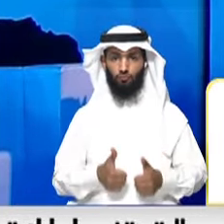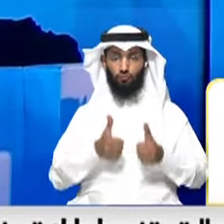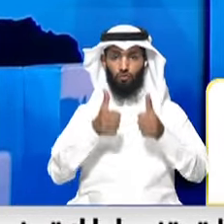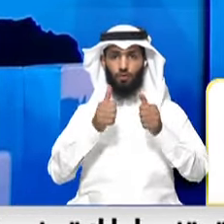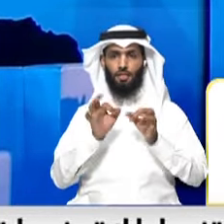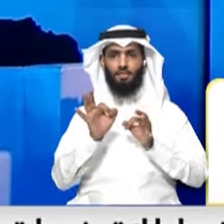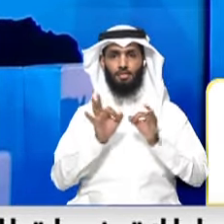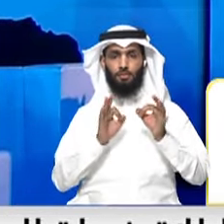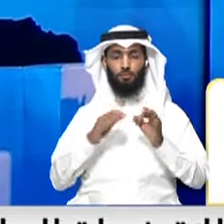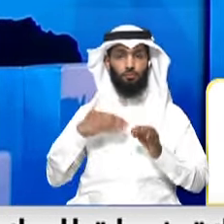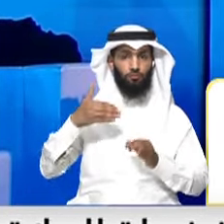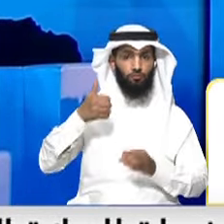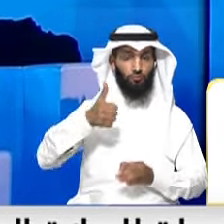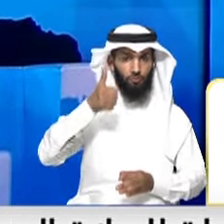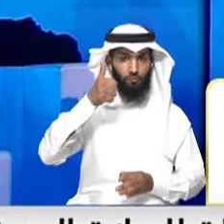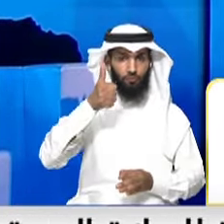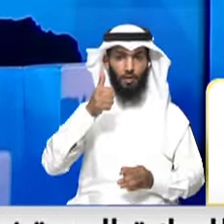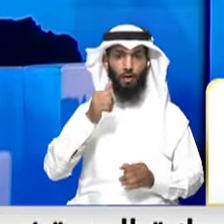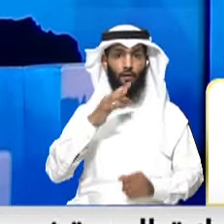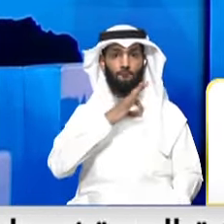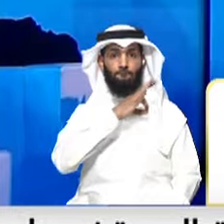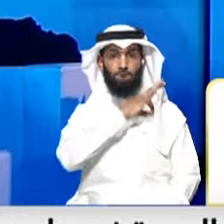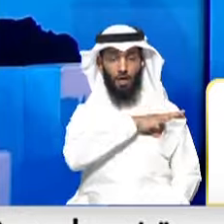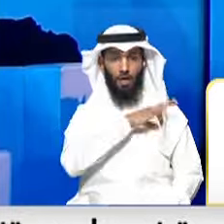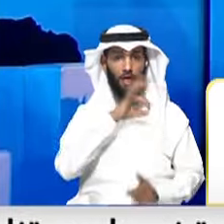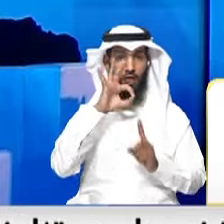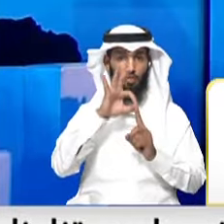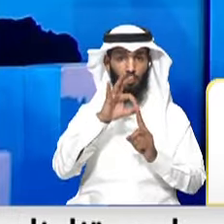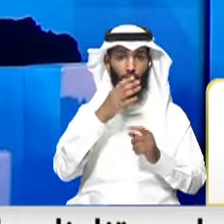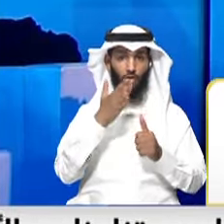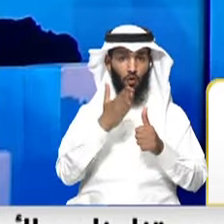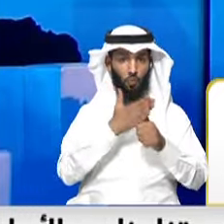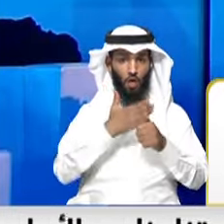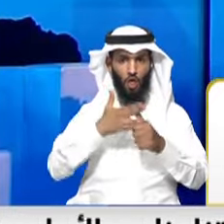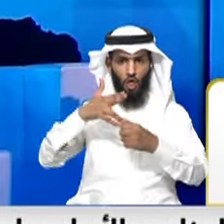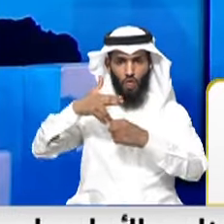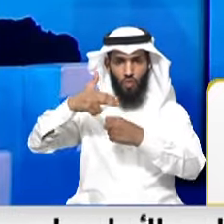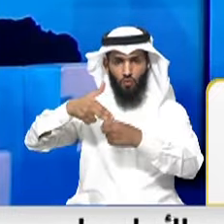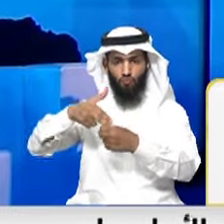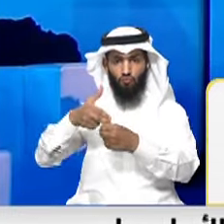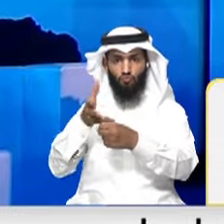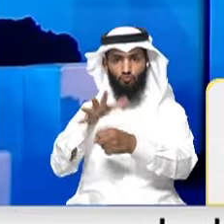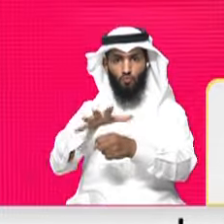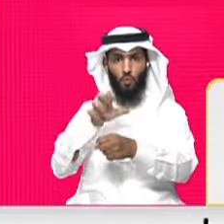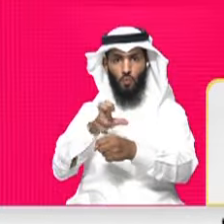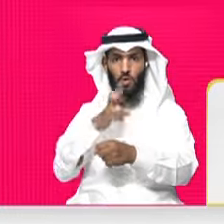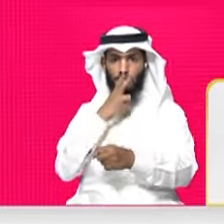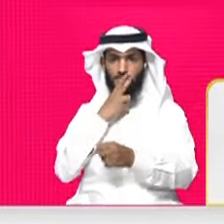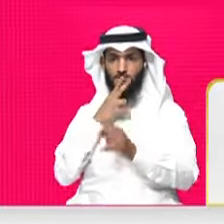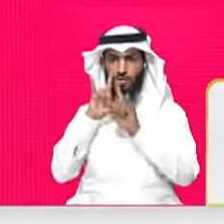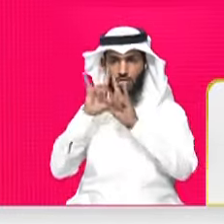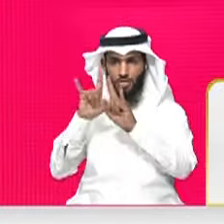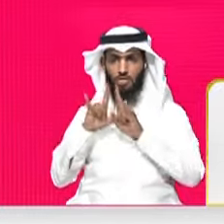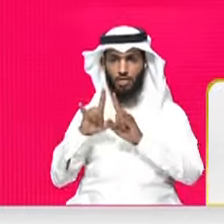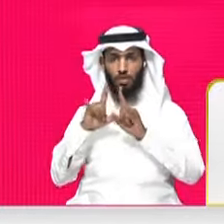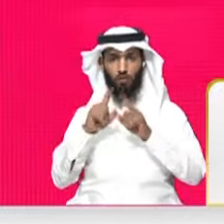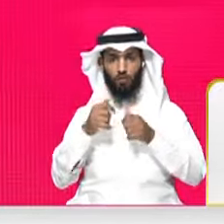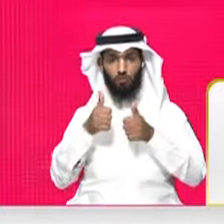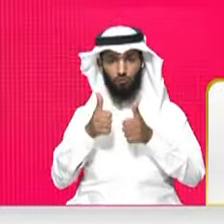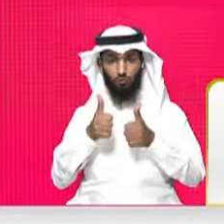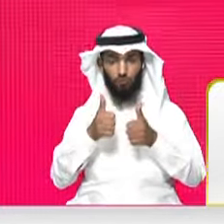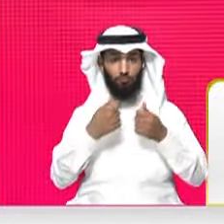الاستراتيجية الهادفة إلى إنتاج مشتقات نفطية عالية الجودة تتوافق مع